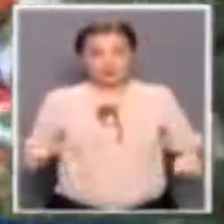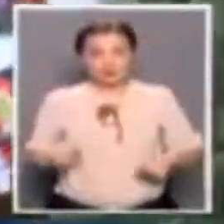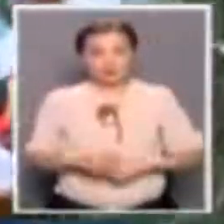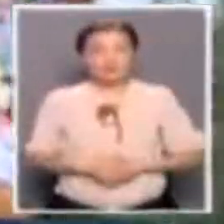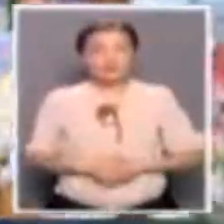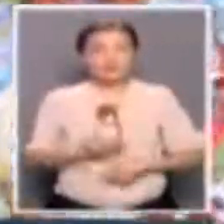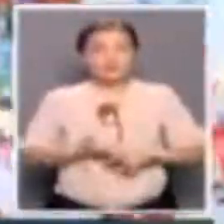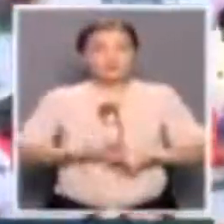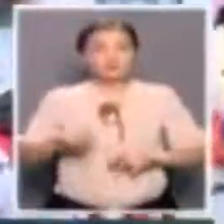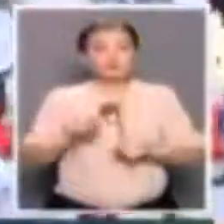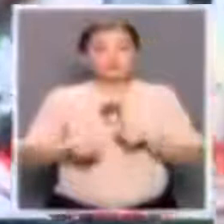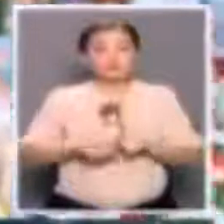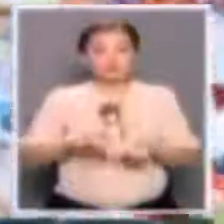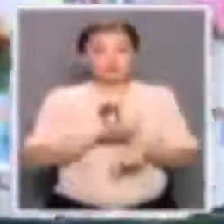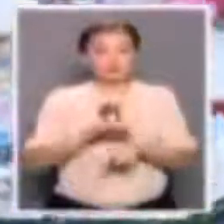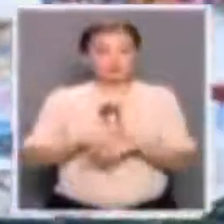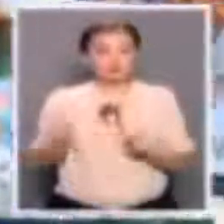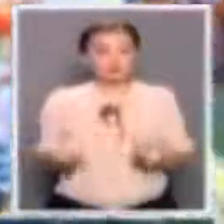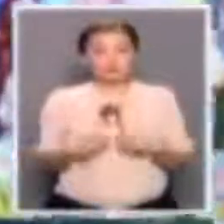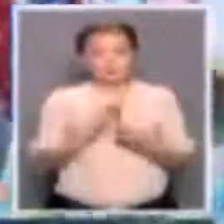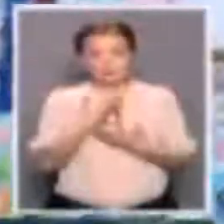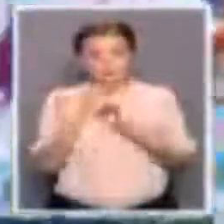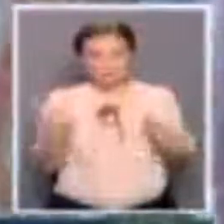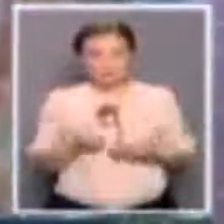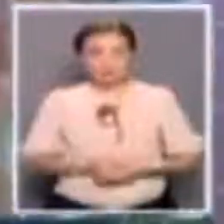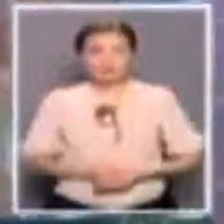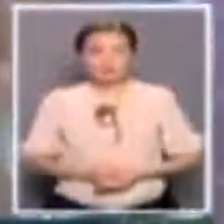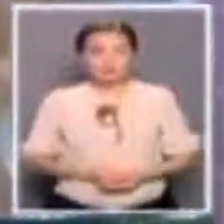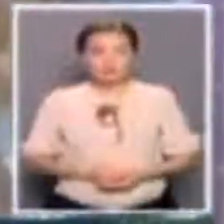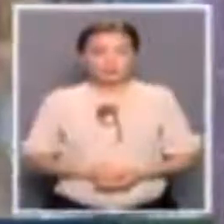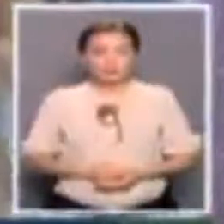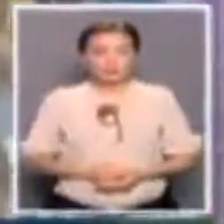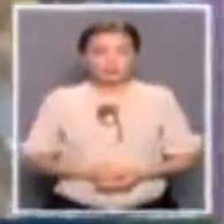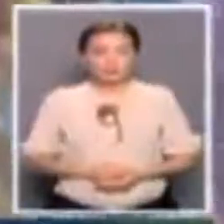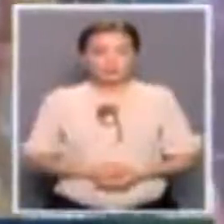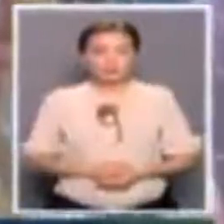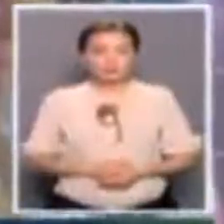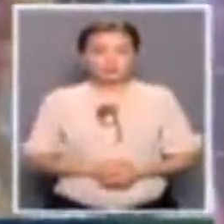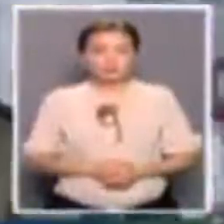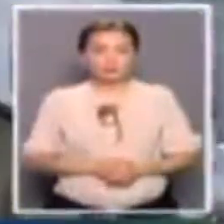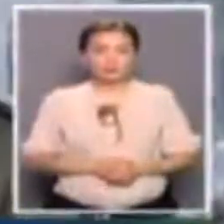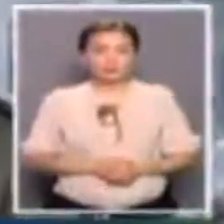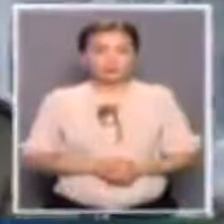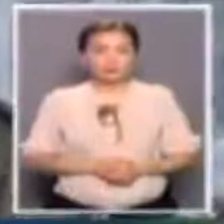товары. А в ходе рейда не было выявлено предпринимателей, которые без лицензии занимались своим бизнесом.